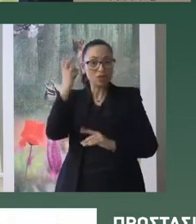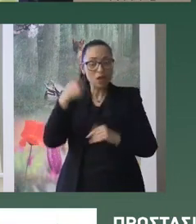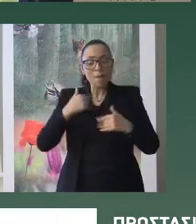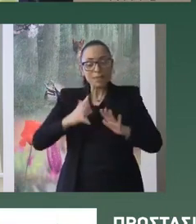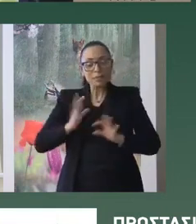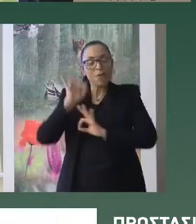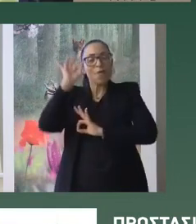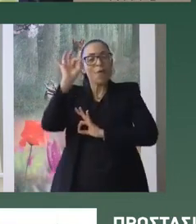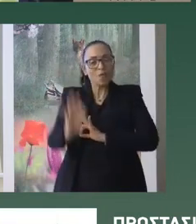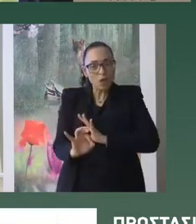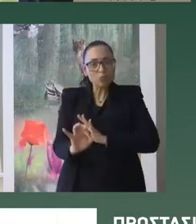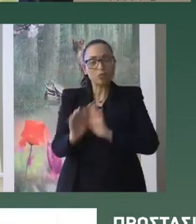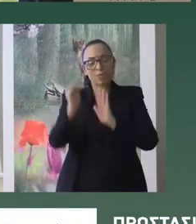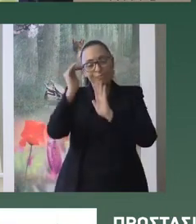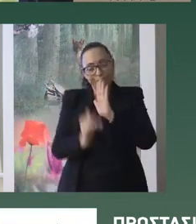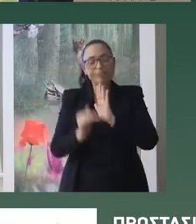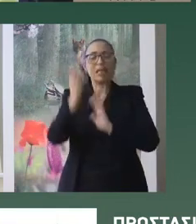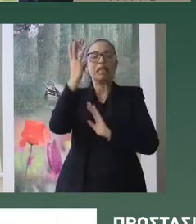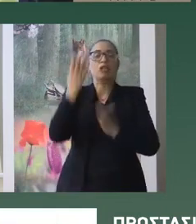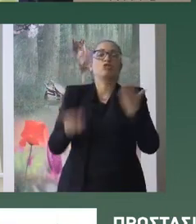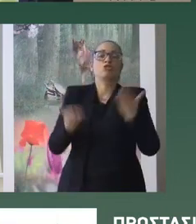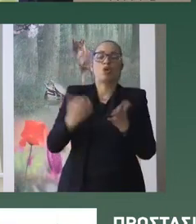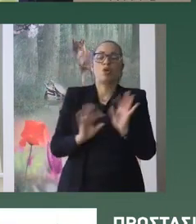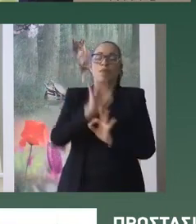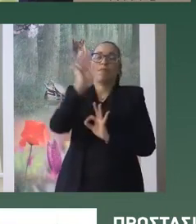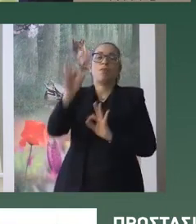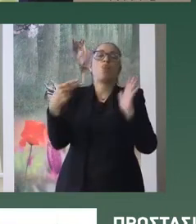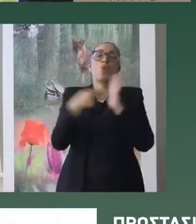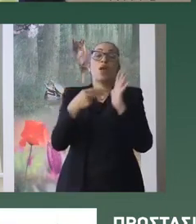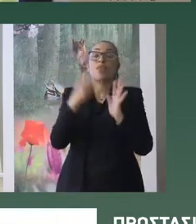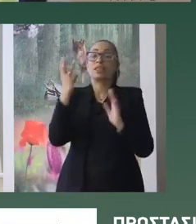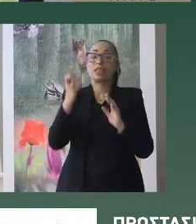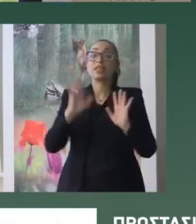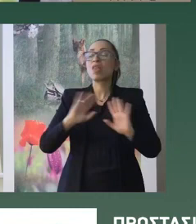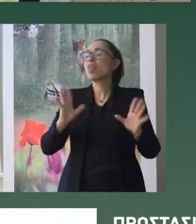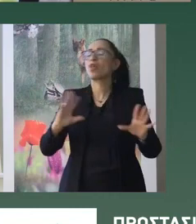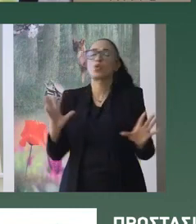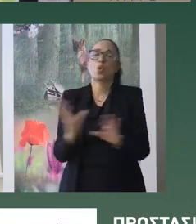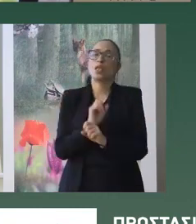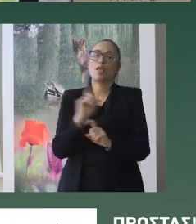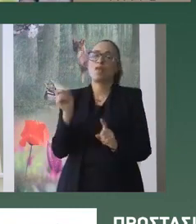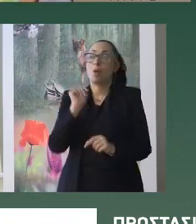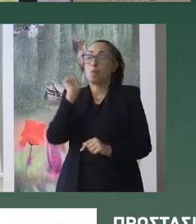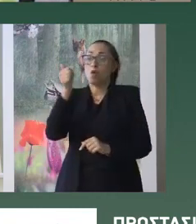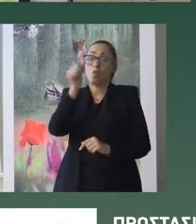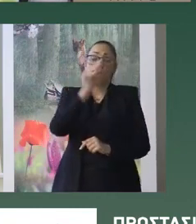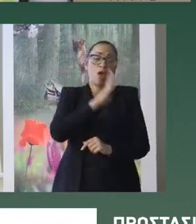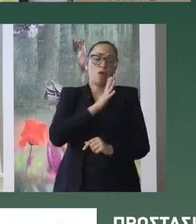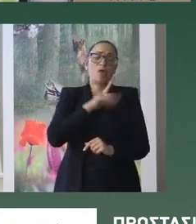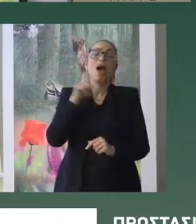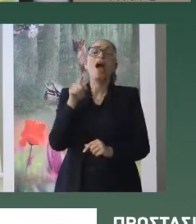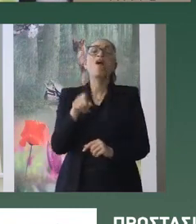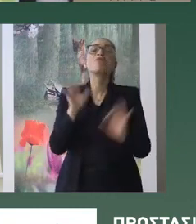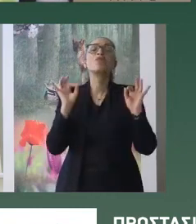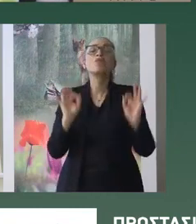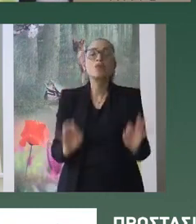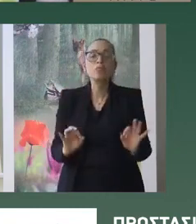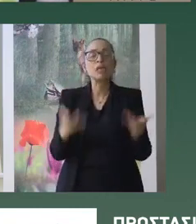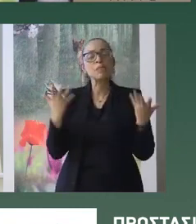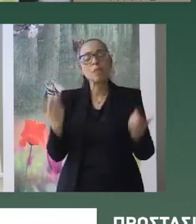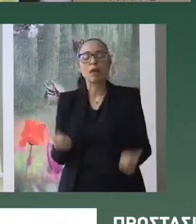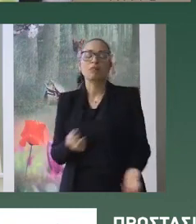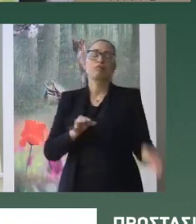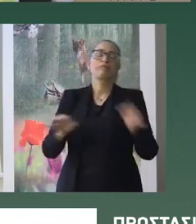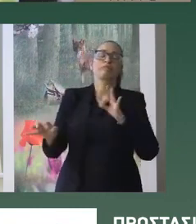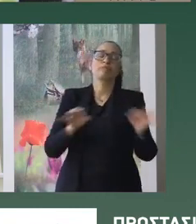είμαστε περίπου στους 3 τόνους ανακάτοικο το 2030. Δεν θα το καταφέρει κανένας κάτοικος από μόνος του. Αυτό συναρτάται και με κεντρικές